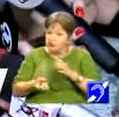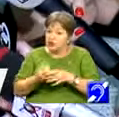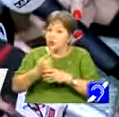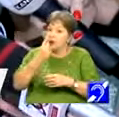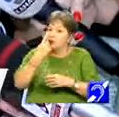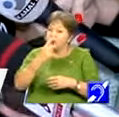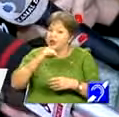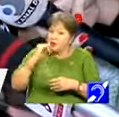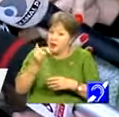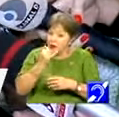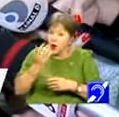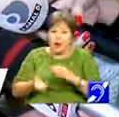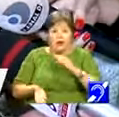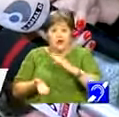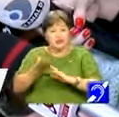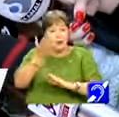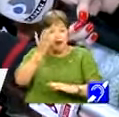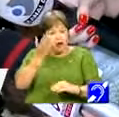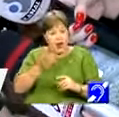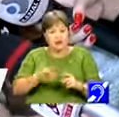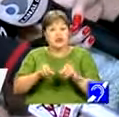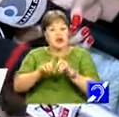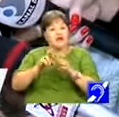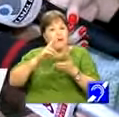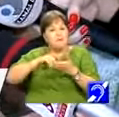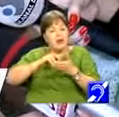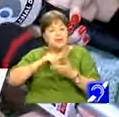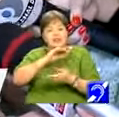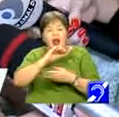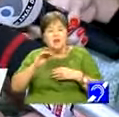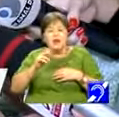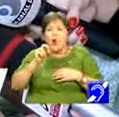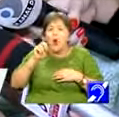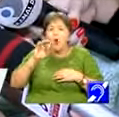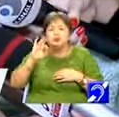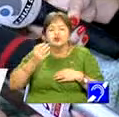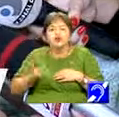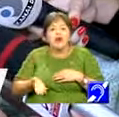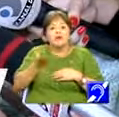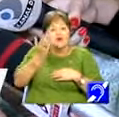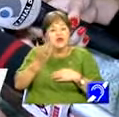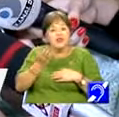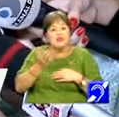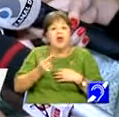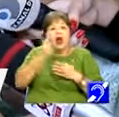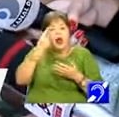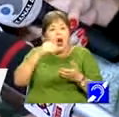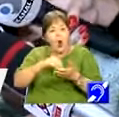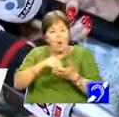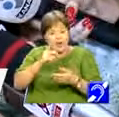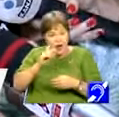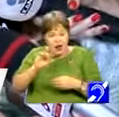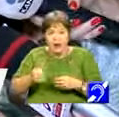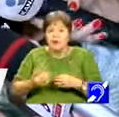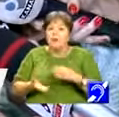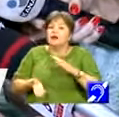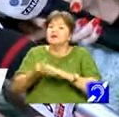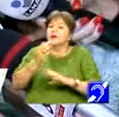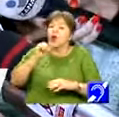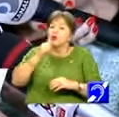ianuarie sa marim pensia minima de la 800 la 1.000 de lei sa marim cu